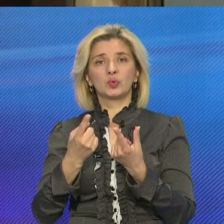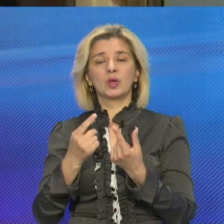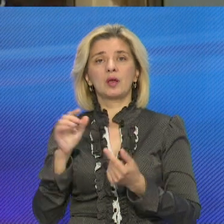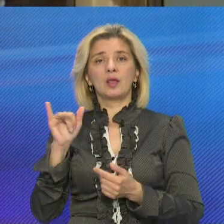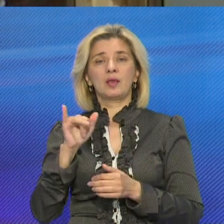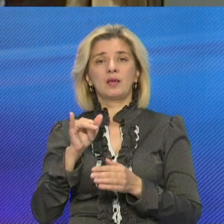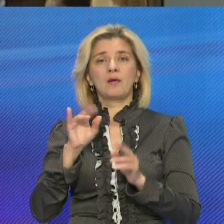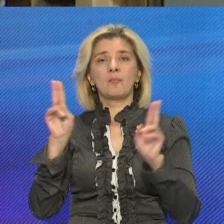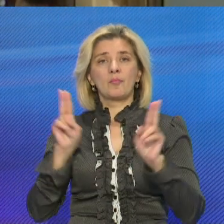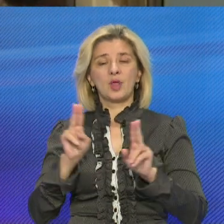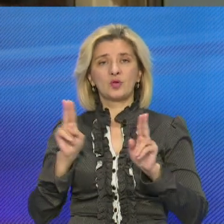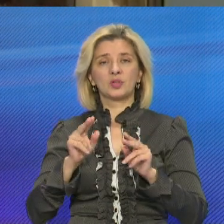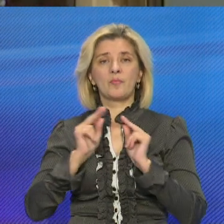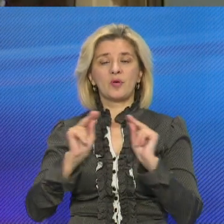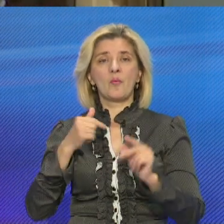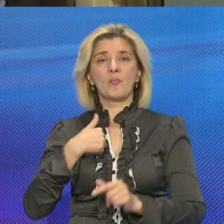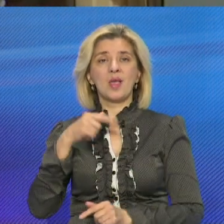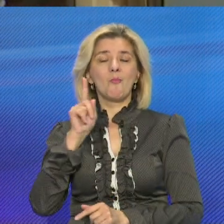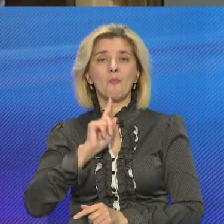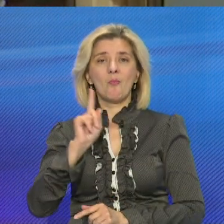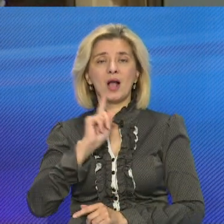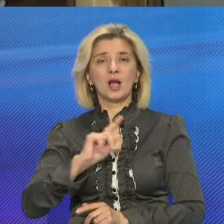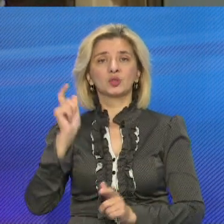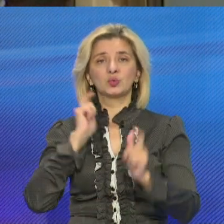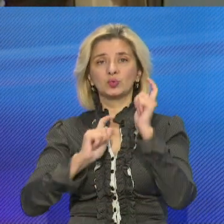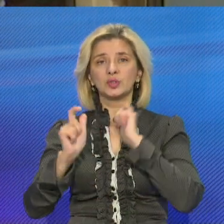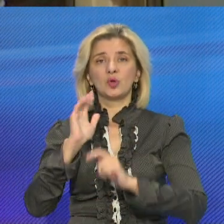пока студенту, а уже будущему учителю, педагогу,